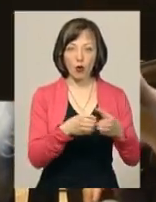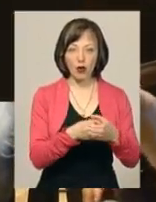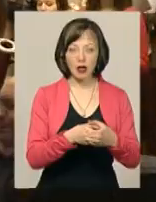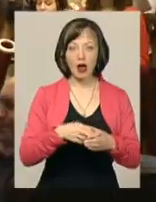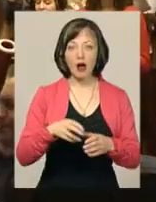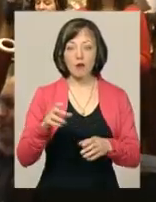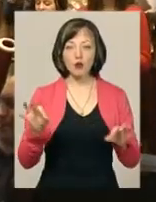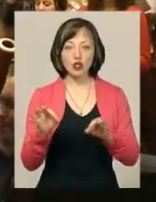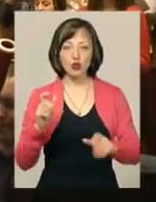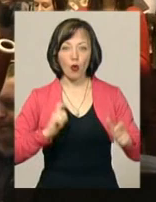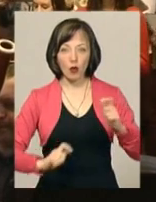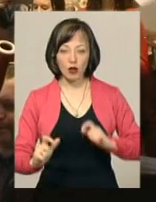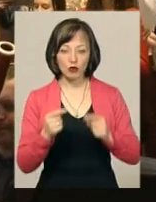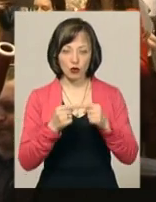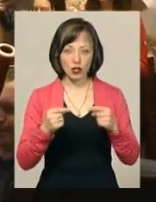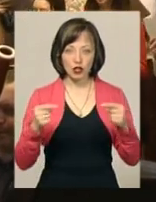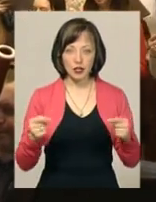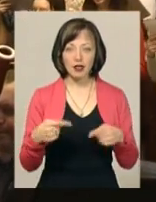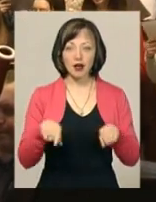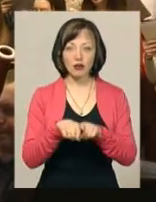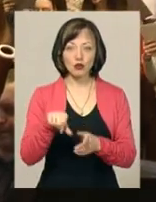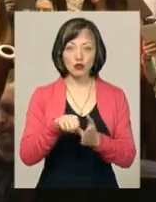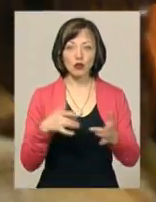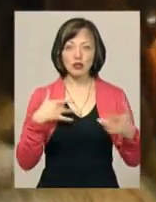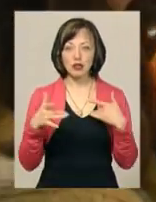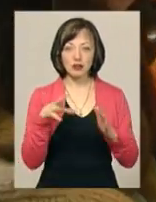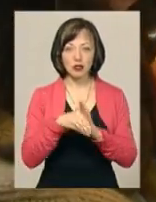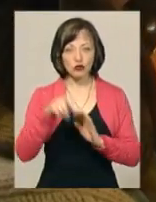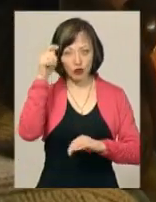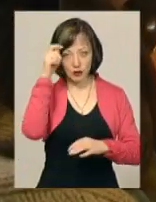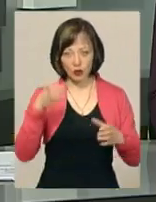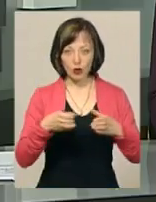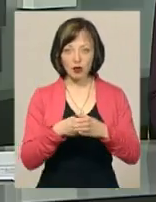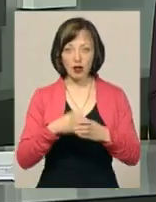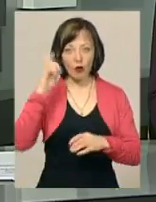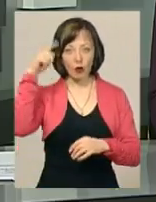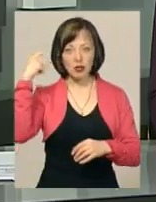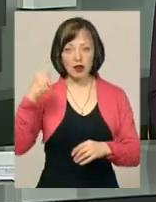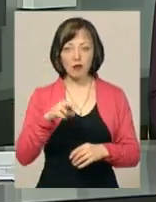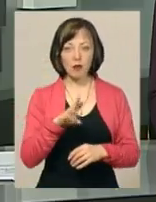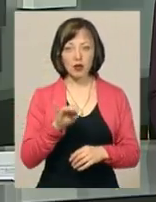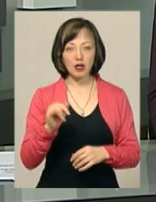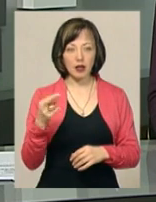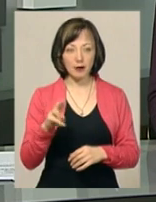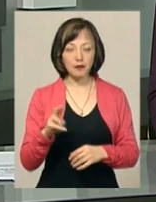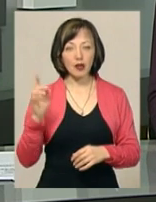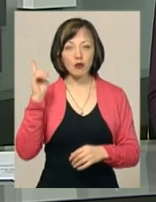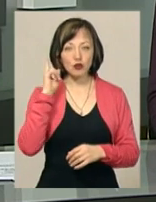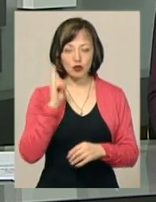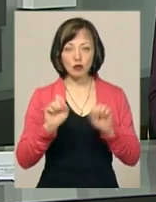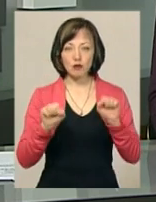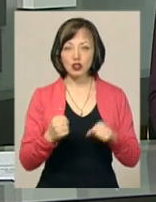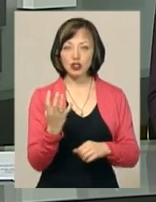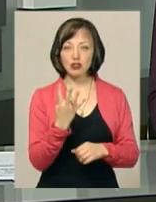коледжу імені Заремби. Також до участі у концерті долучиться чоловіча група колективу «Козаків Поділля». Почути реквієм Моцарта можна